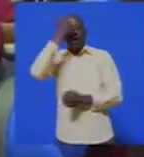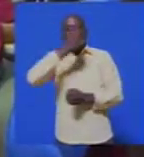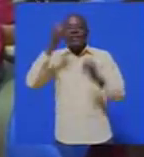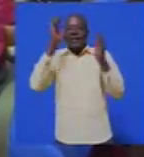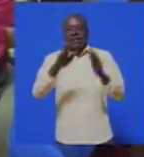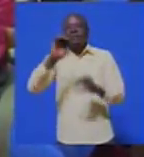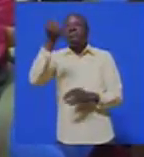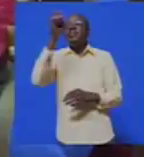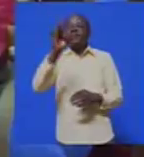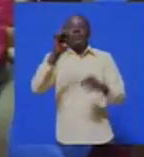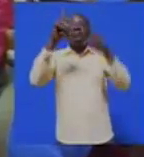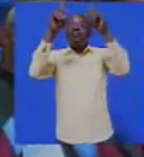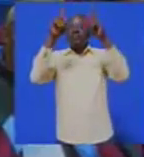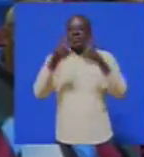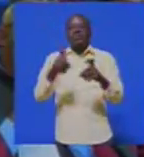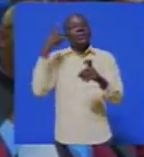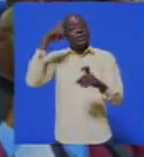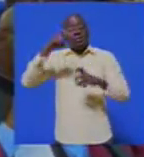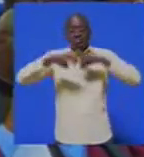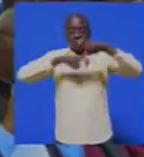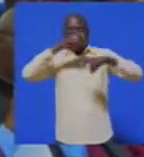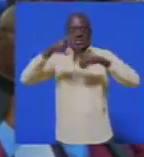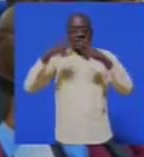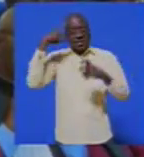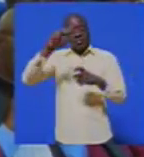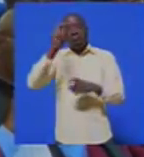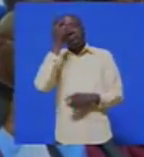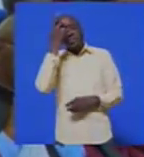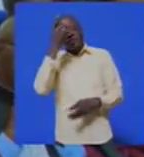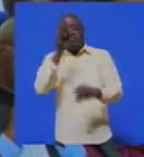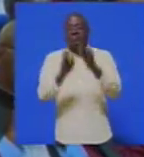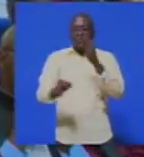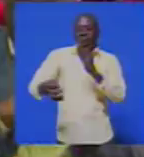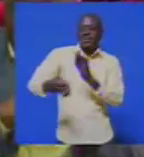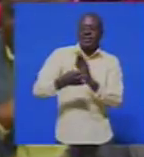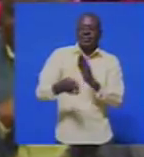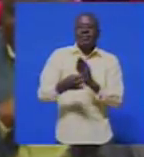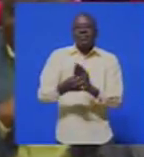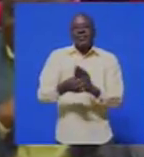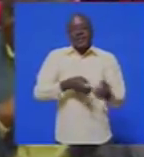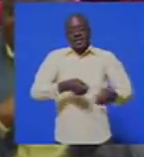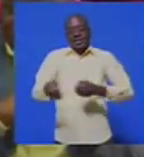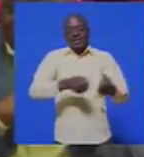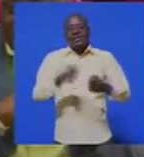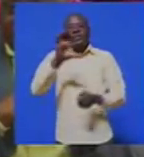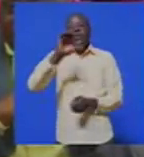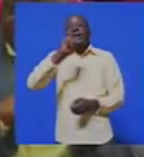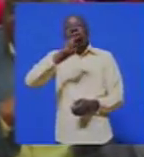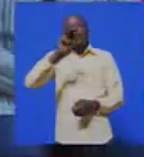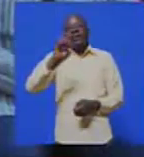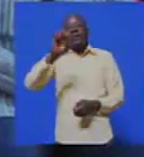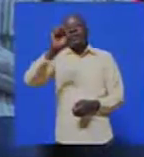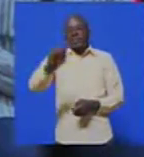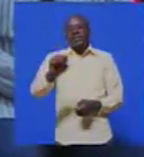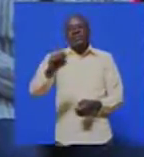concours d'agrégation en sciences juridiques, politiques, économiques et de gestion du CAMES. Ils sont des